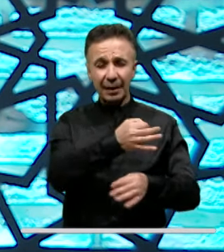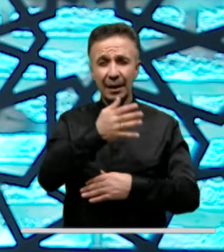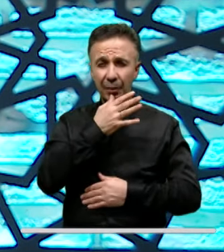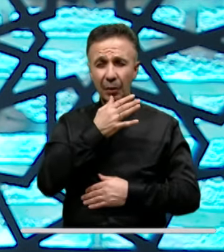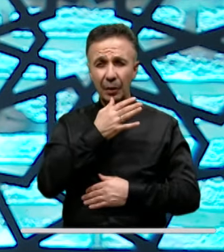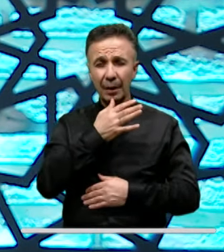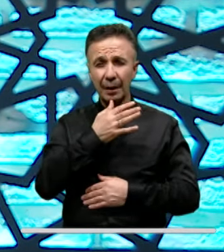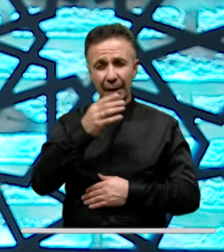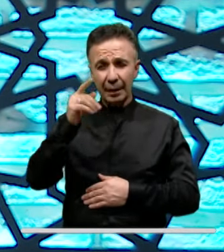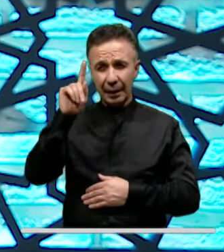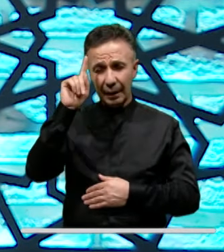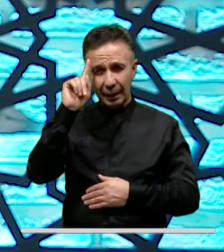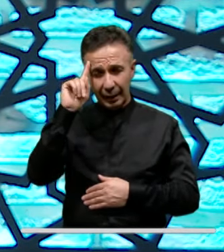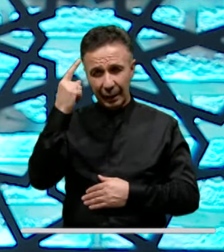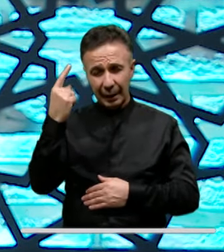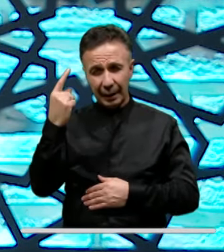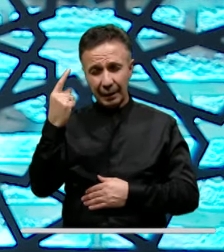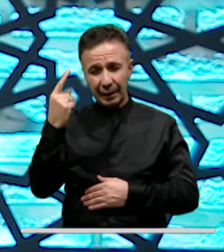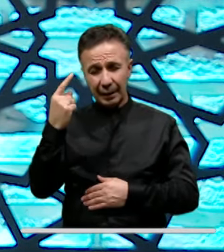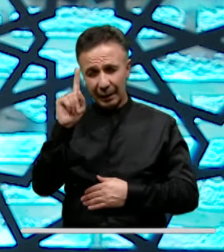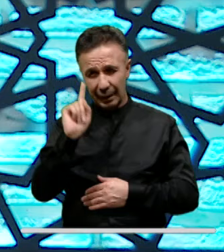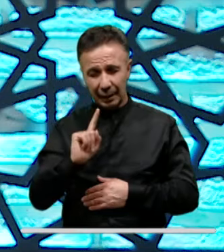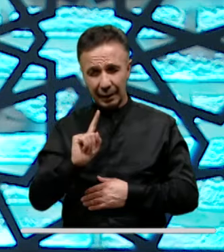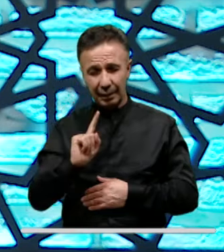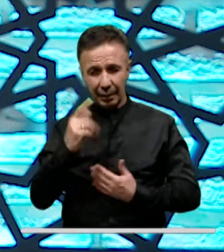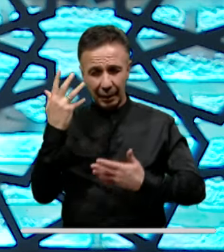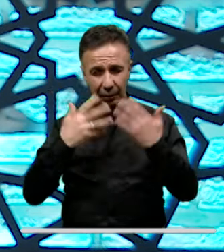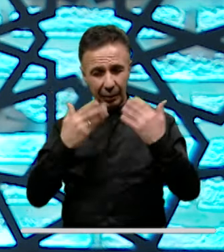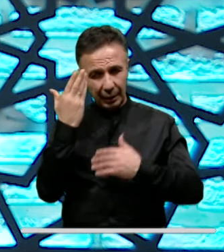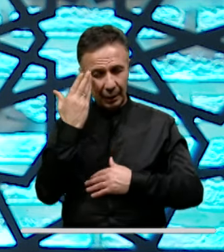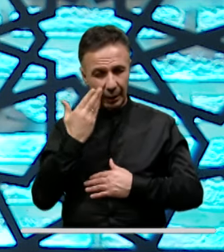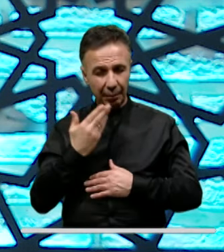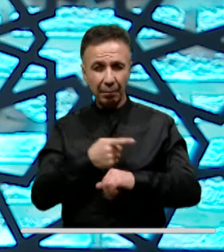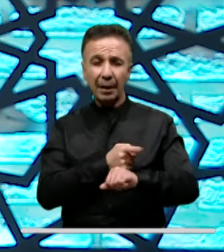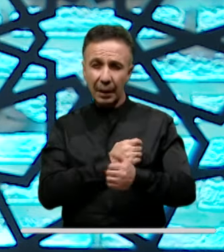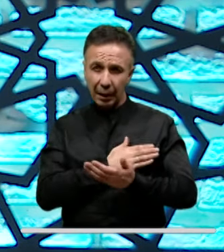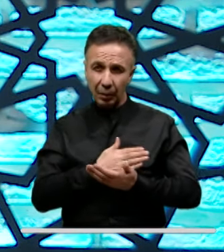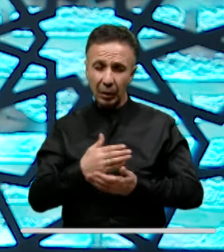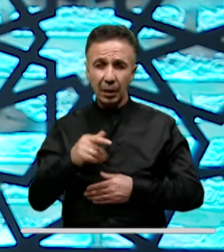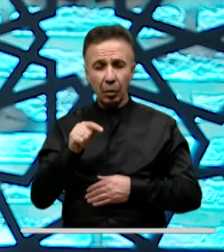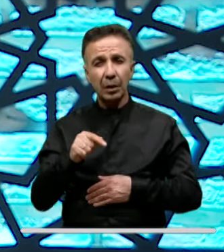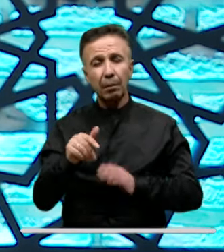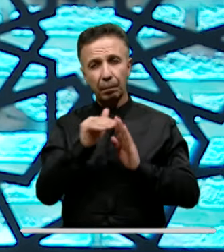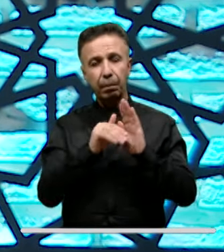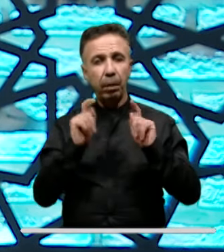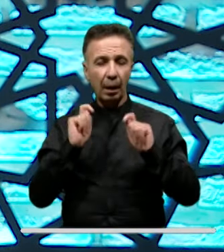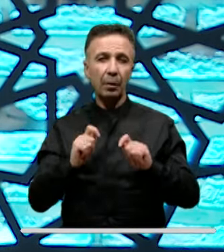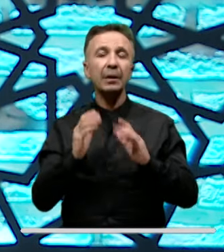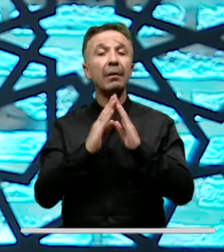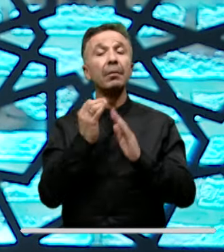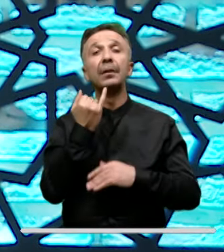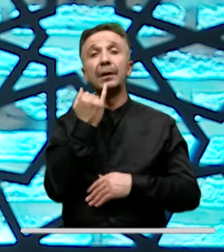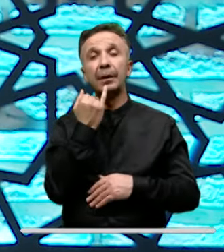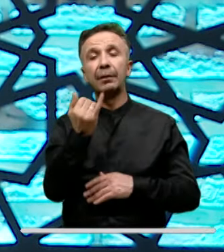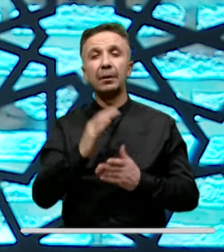ekranları başında bizi izleyen dostlarımız için biz burada ne yaparız onu bir hatırlatalım. Yaklaşık bir saat boyunca buradayız. Annelerinizde misafir